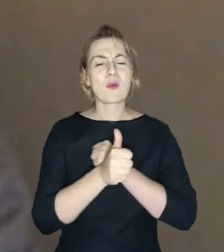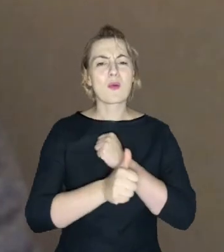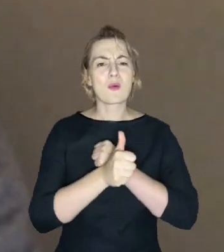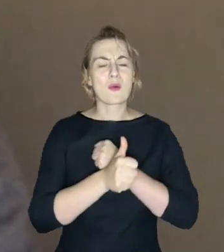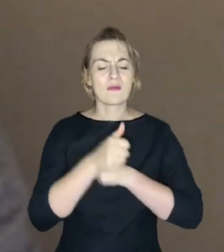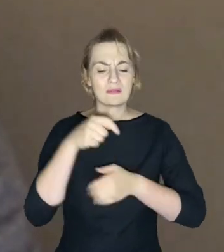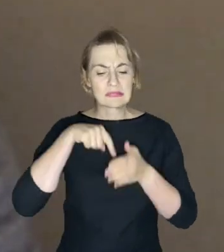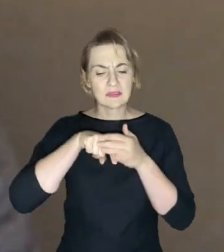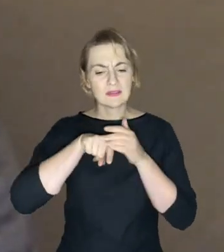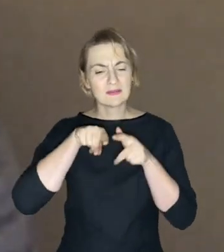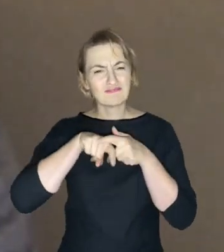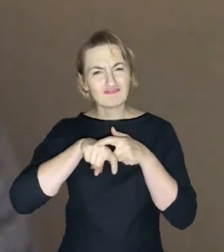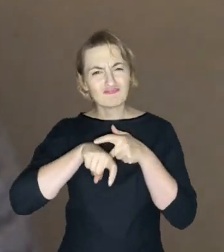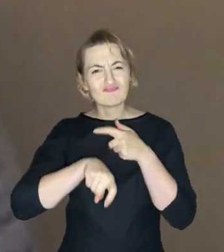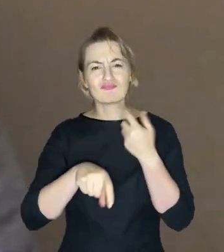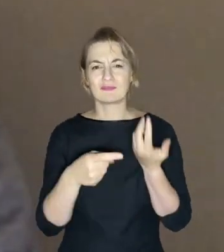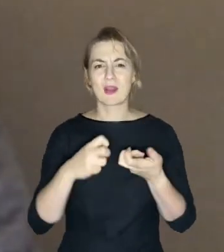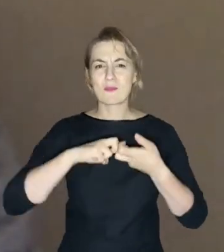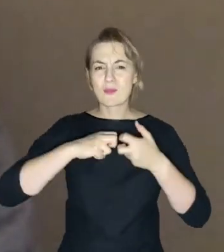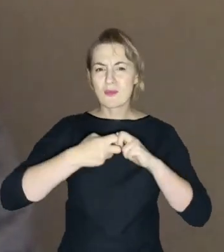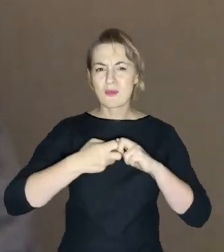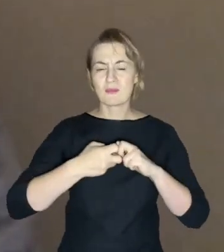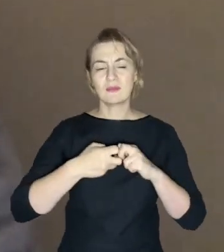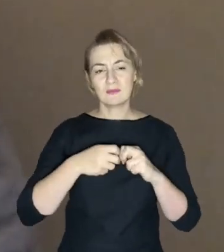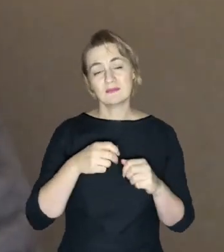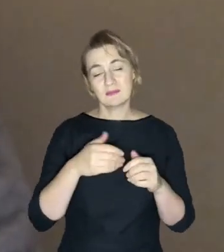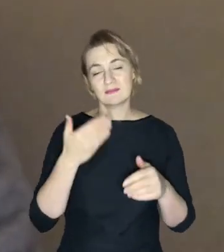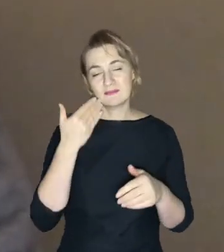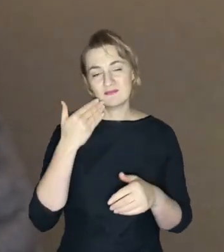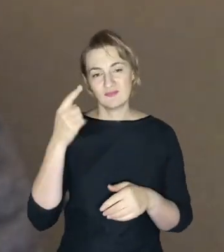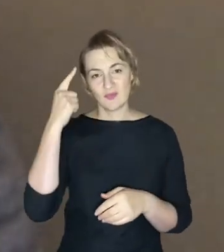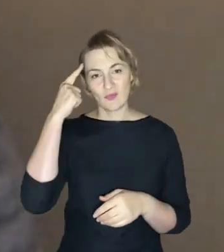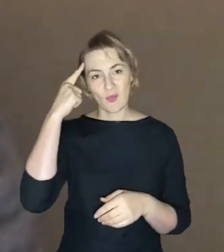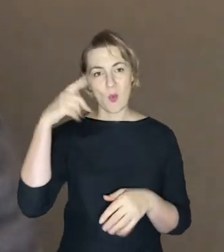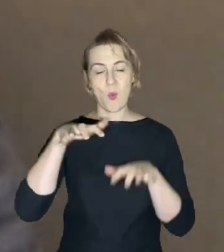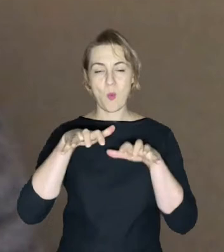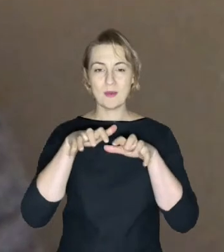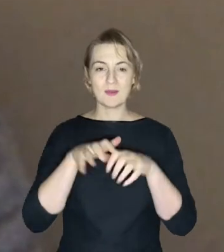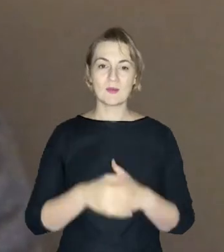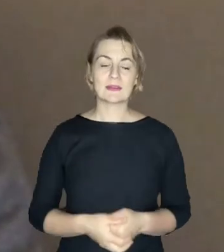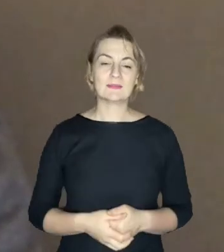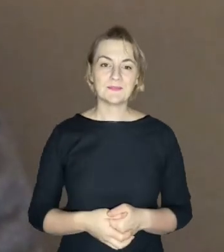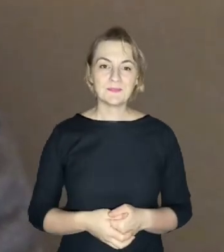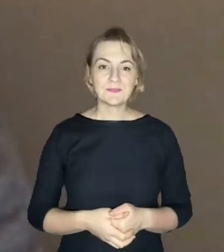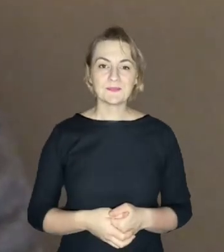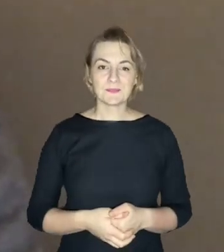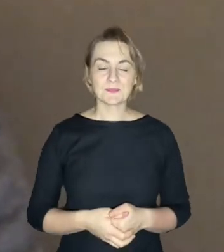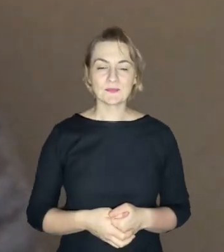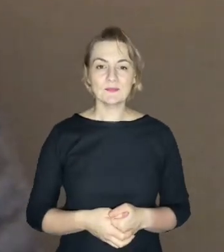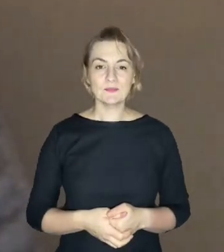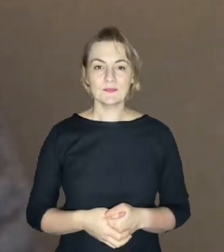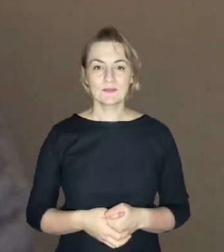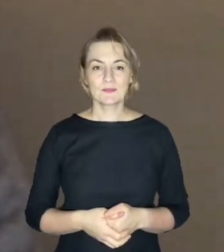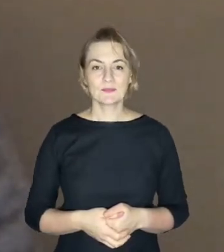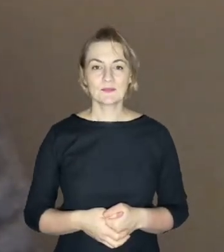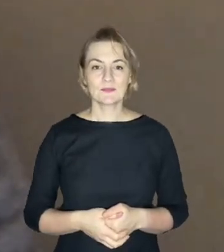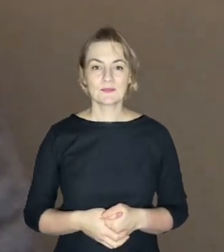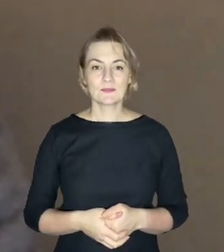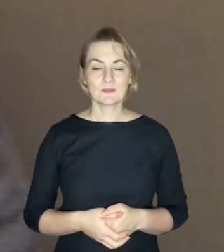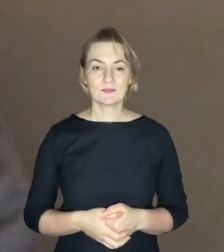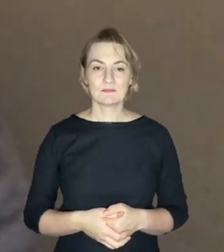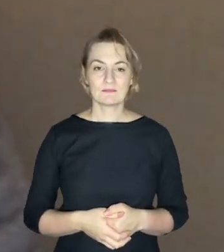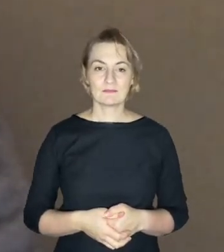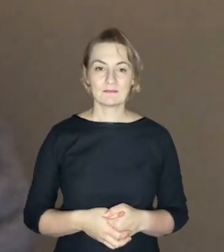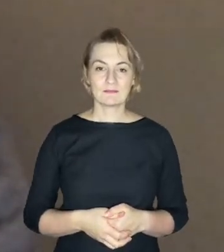problemu, czyli do stanu własnego umysłu. Tak? Bo no, i jeśli my